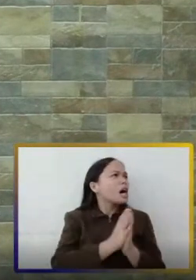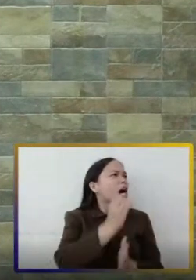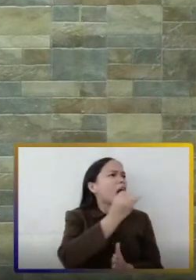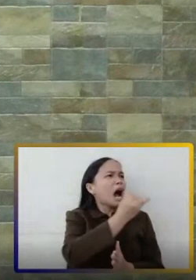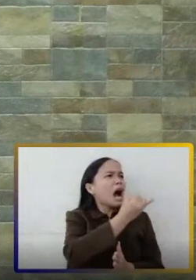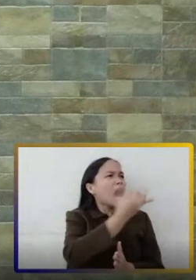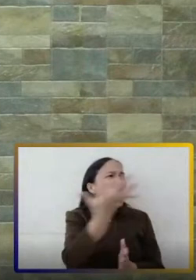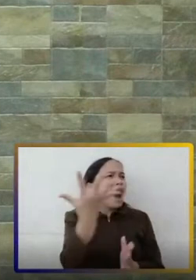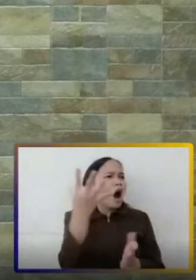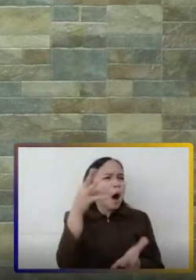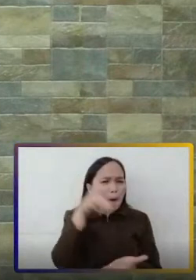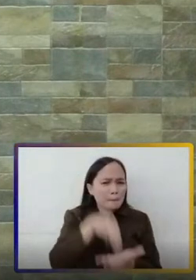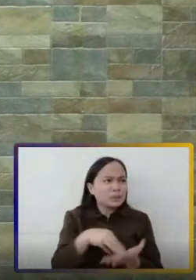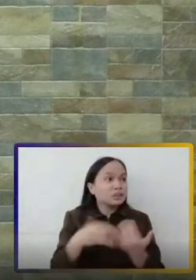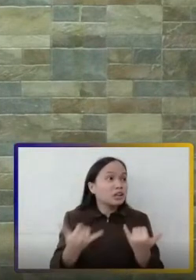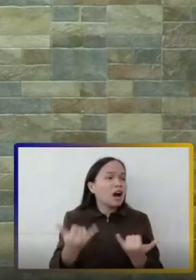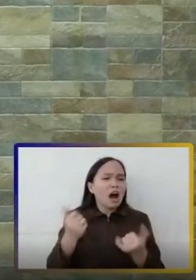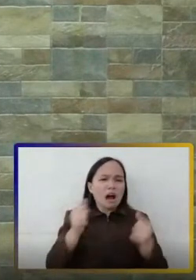adik ngayon